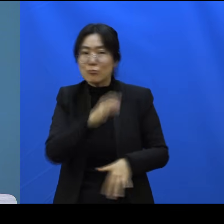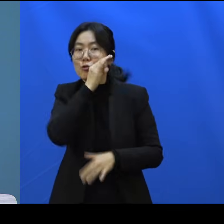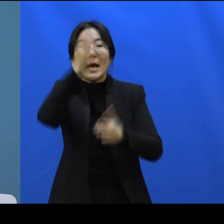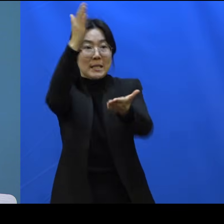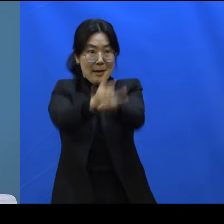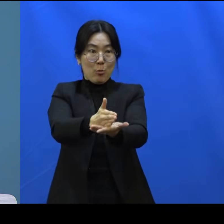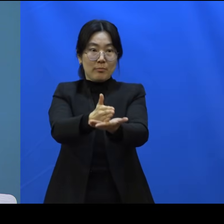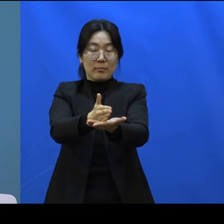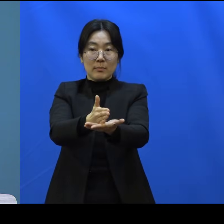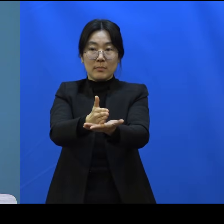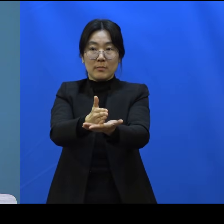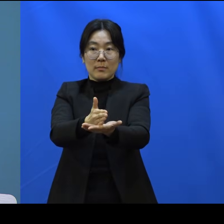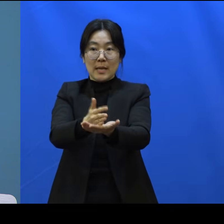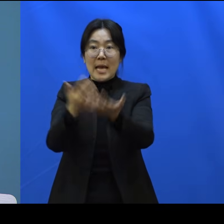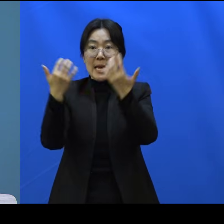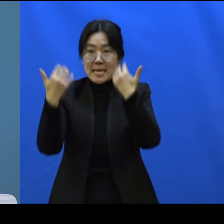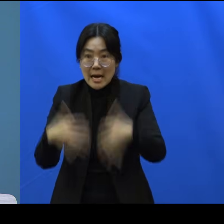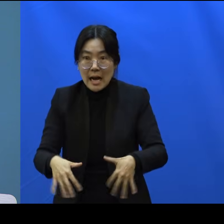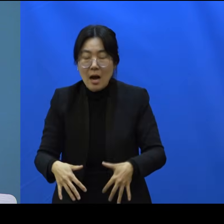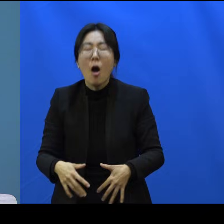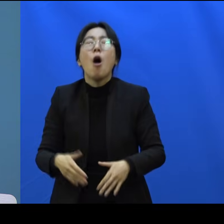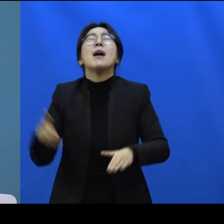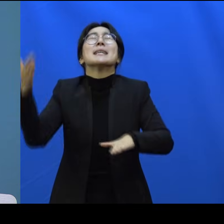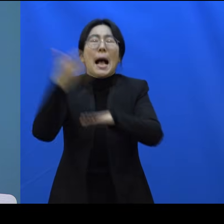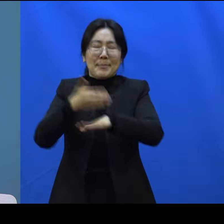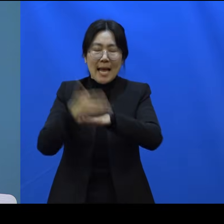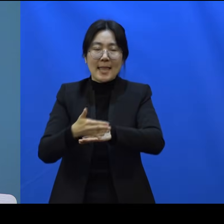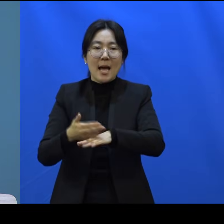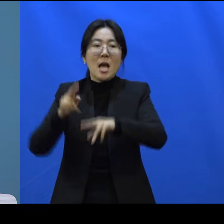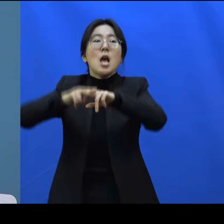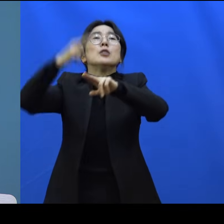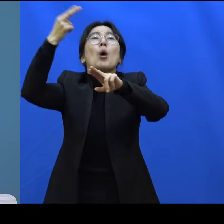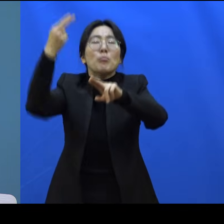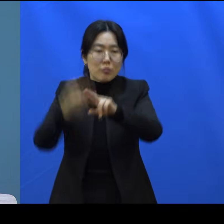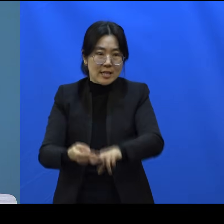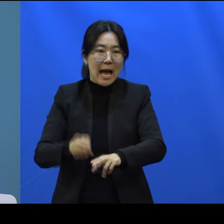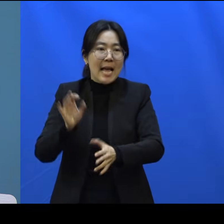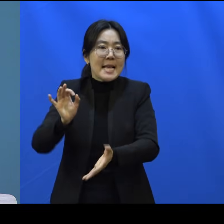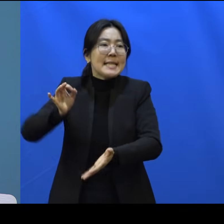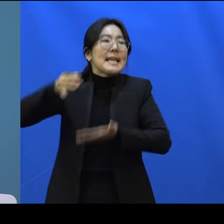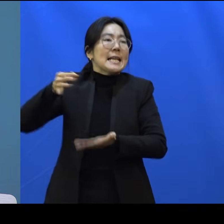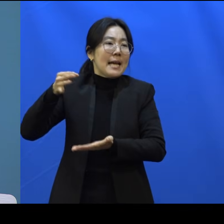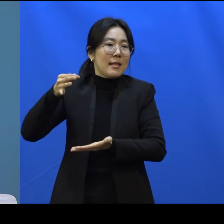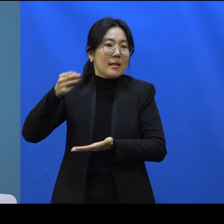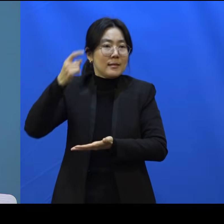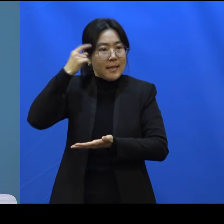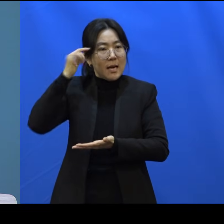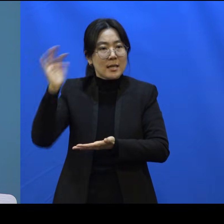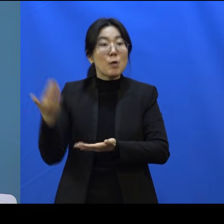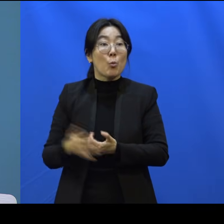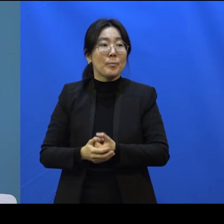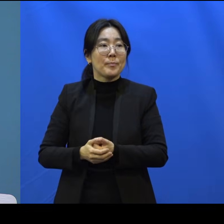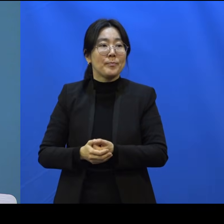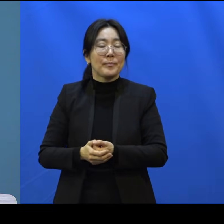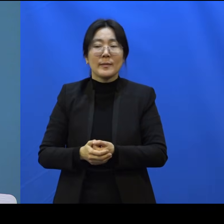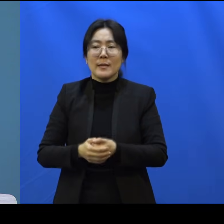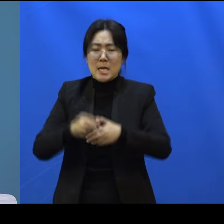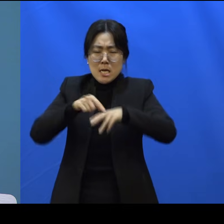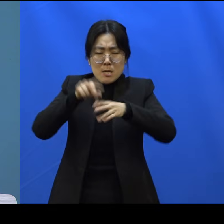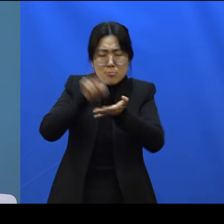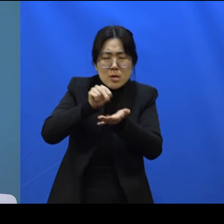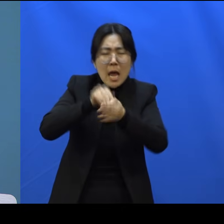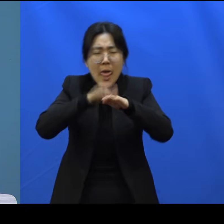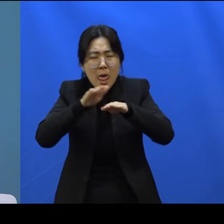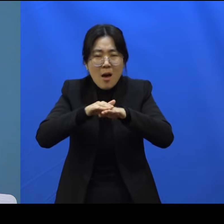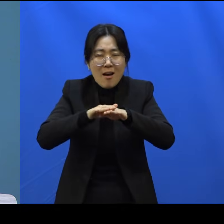여러분들의 삶의 약함이 엄청난 영적 자산이라는 사실을 믿고 그